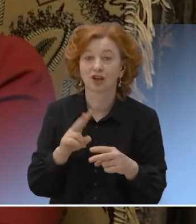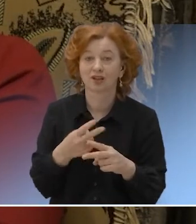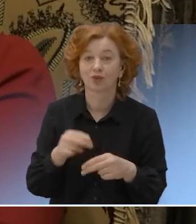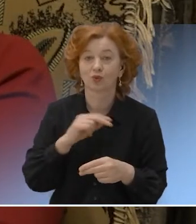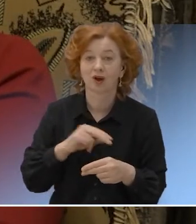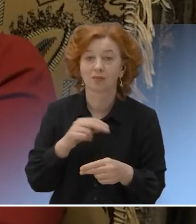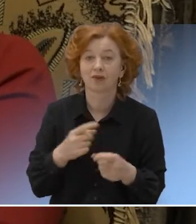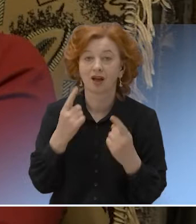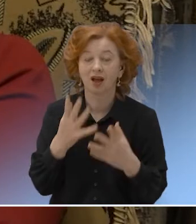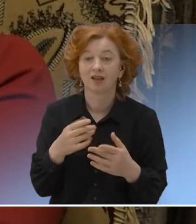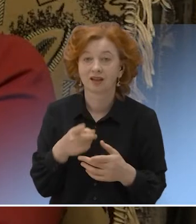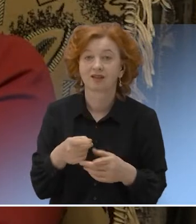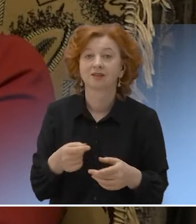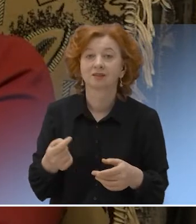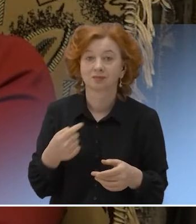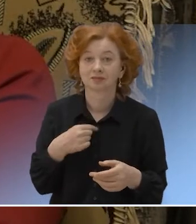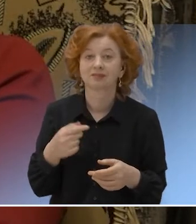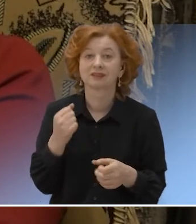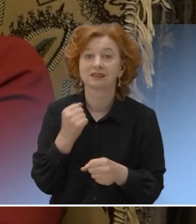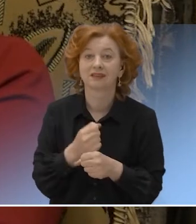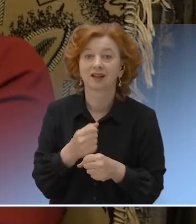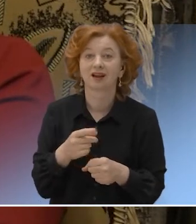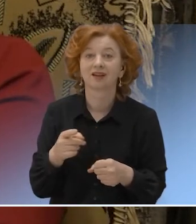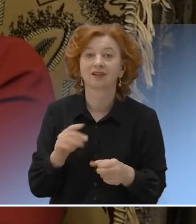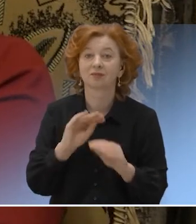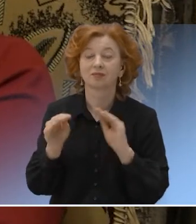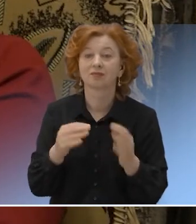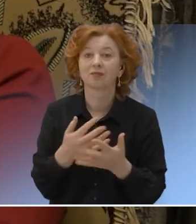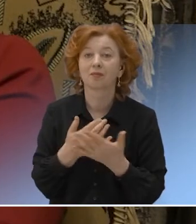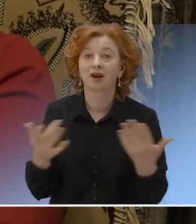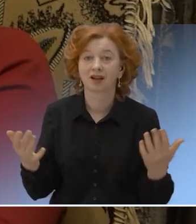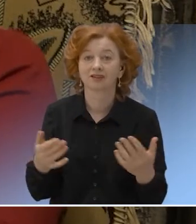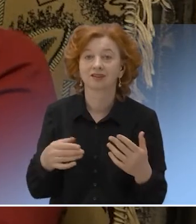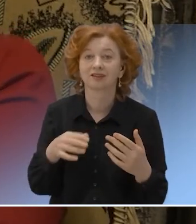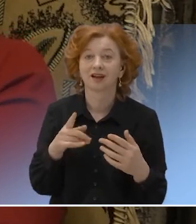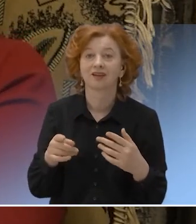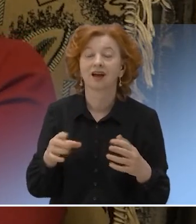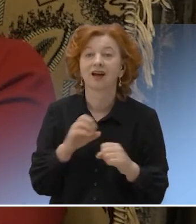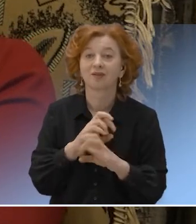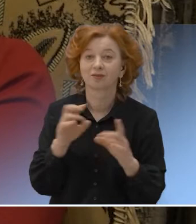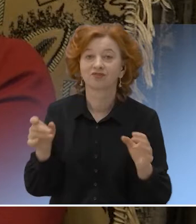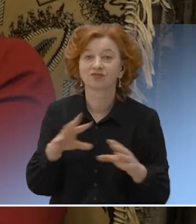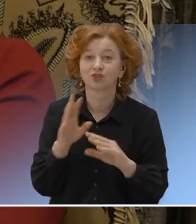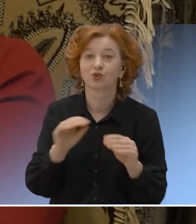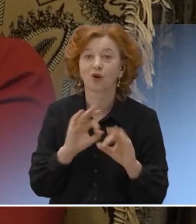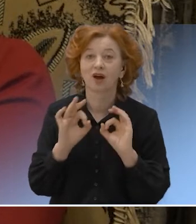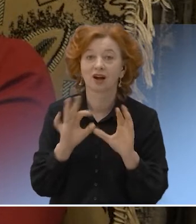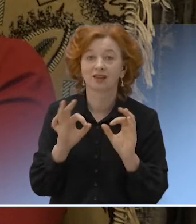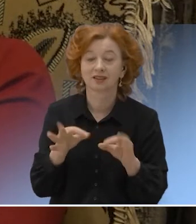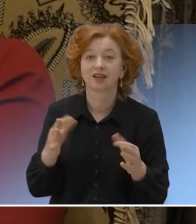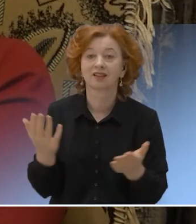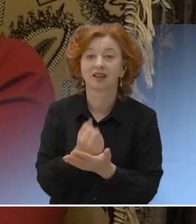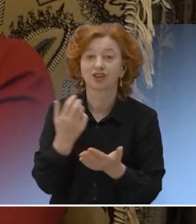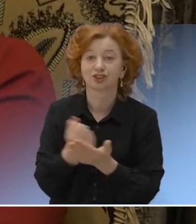работу. Интернет залезли, меня Надежда Ивановна, мастер этих делов, прочитали все, что